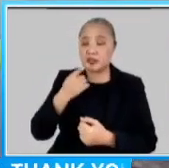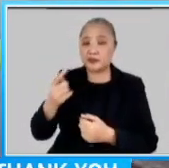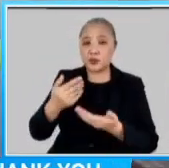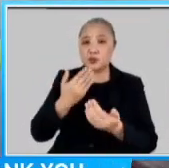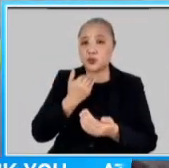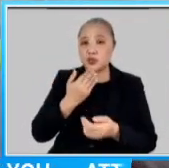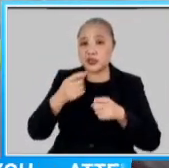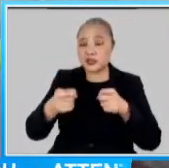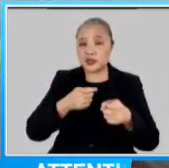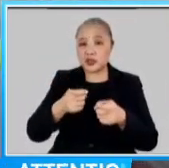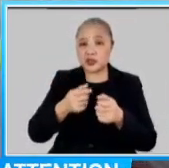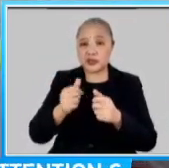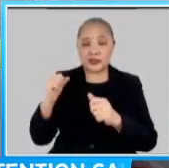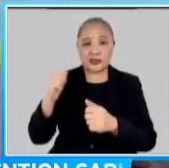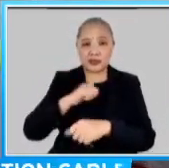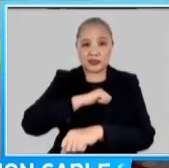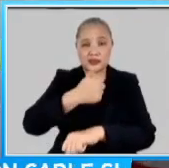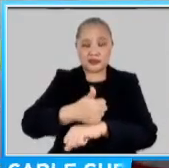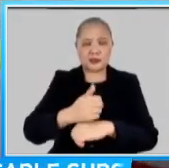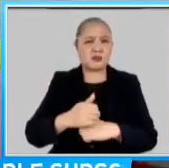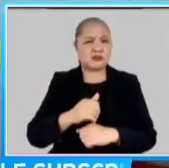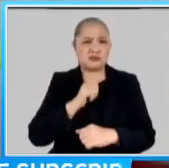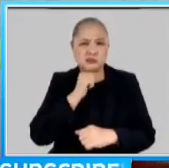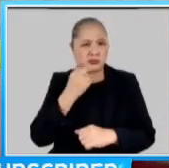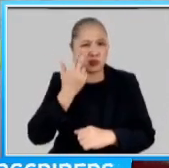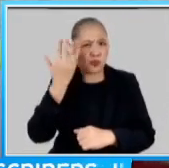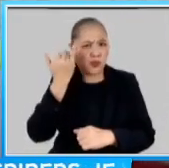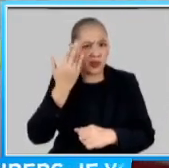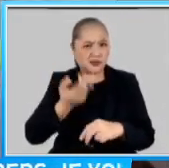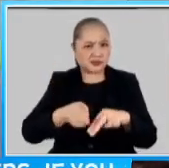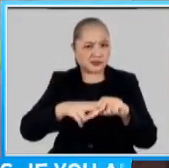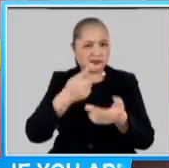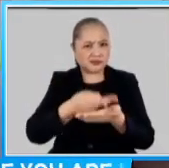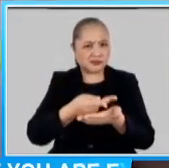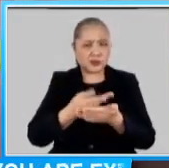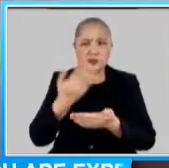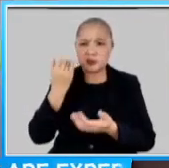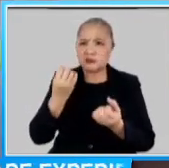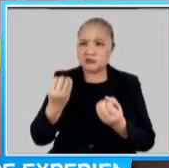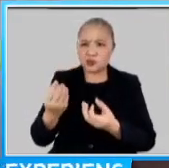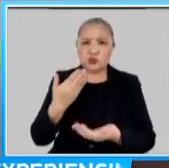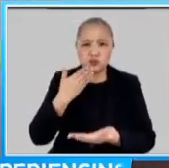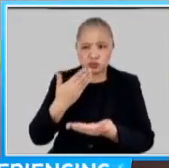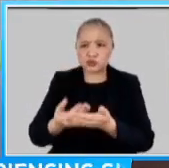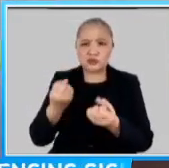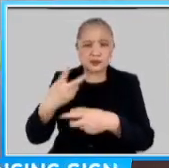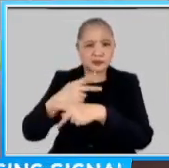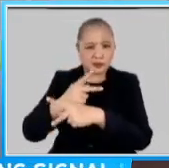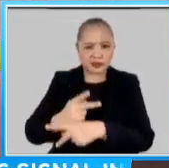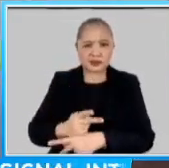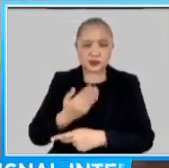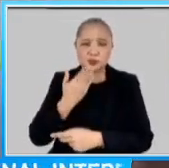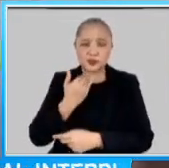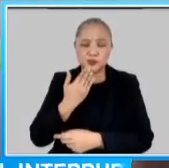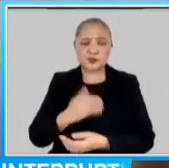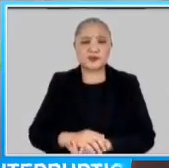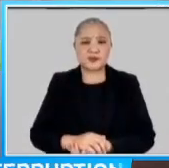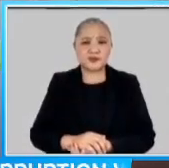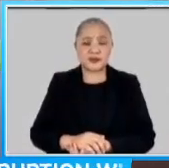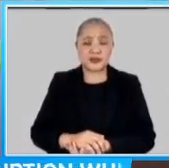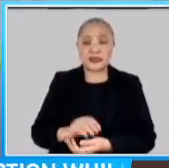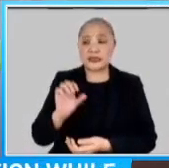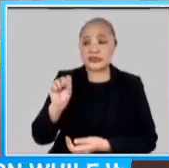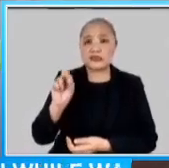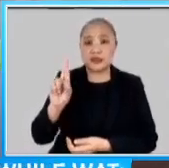walang dahilan para magmahal ang presyo ng asukal. Maganda naman kasi ang produksyon nito sa ngayon. Dagdag pa ng SRA, dapat ay